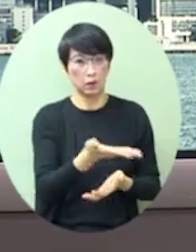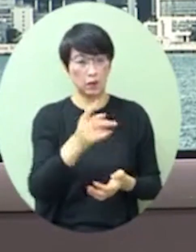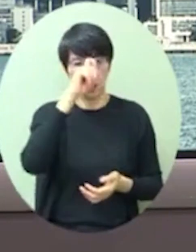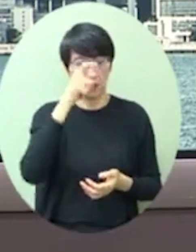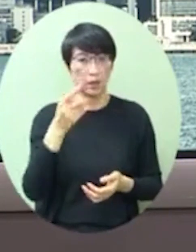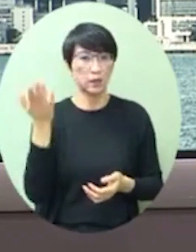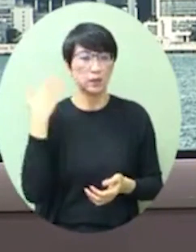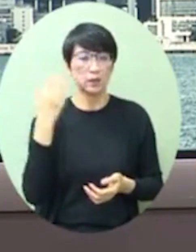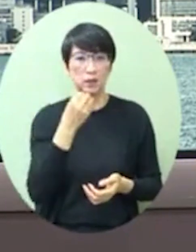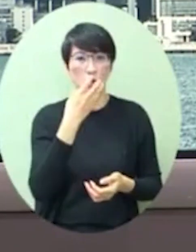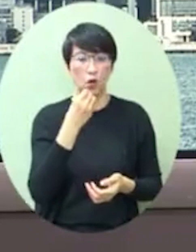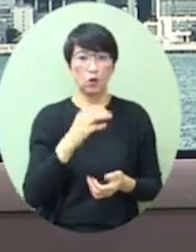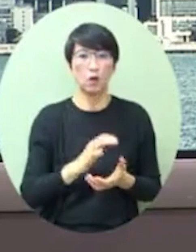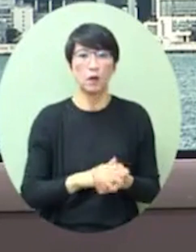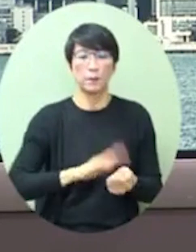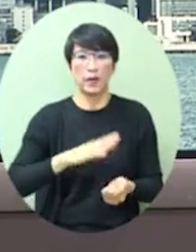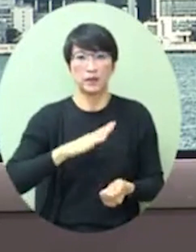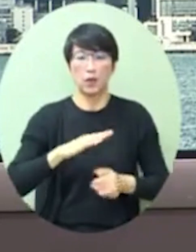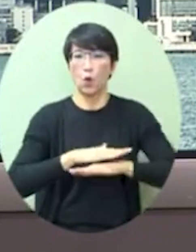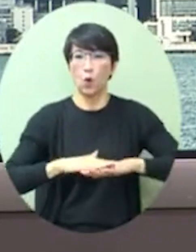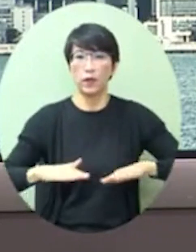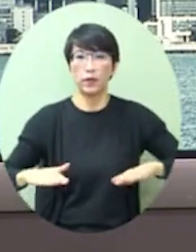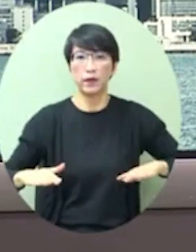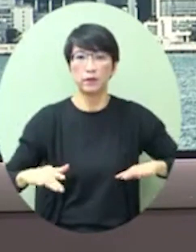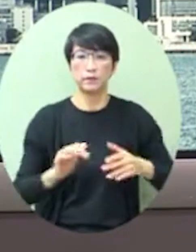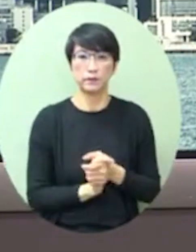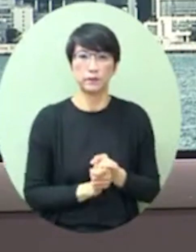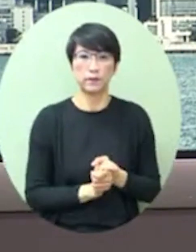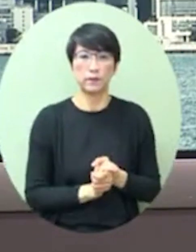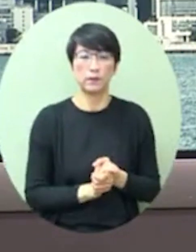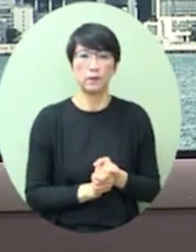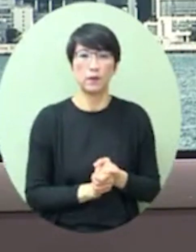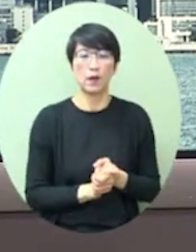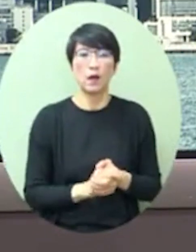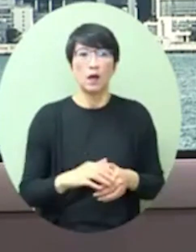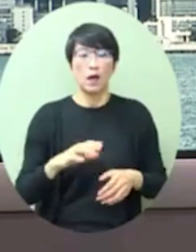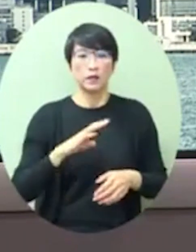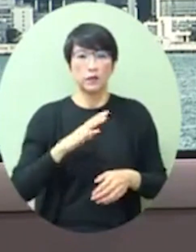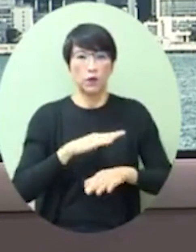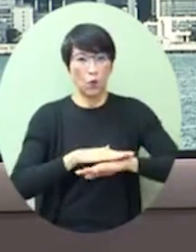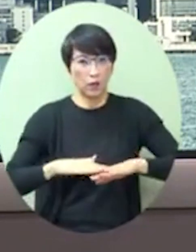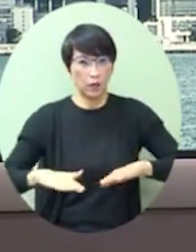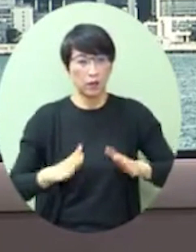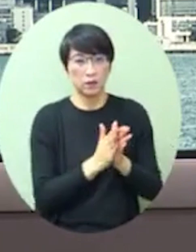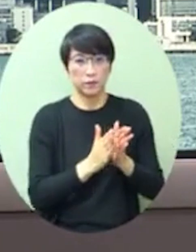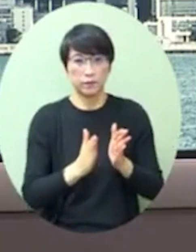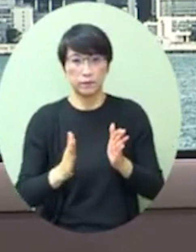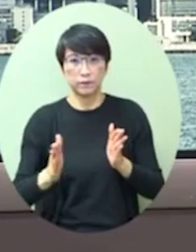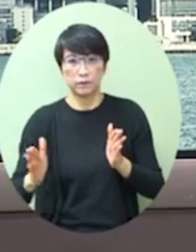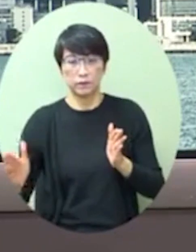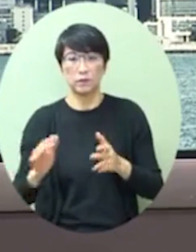情非常之稳定的时候，我亦都在过去这段疫情咁稳定的时候呢多次出